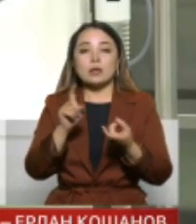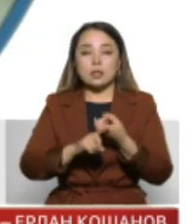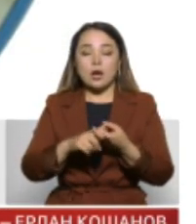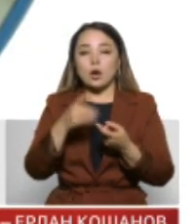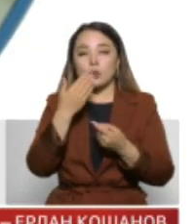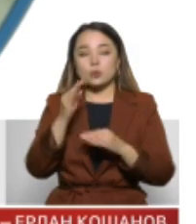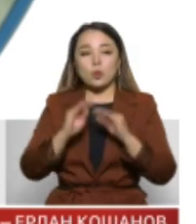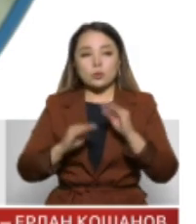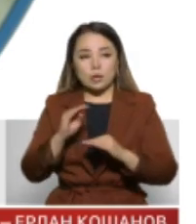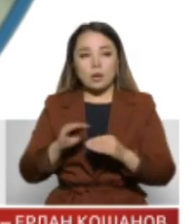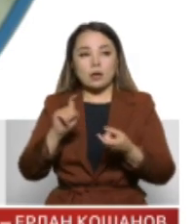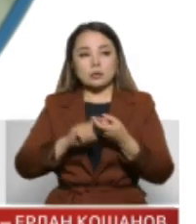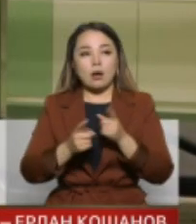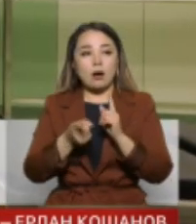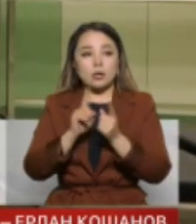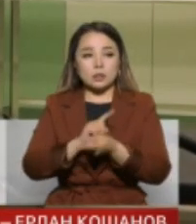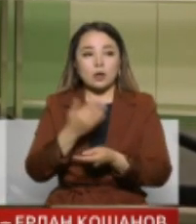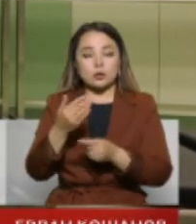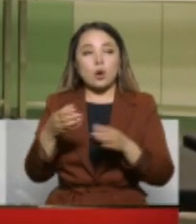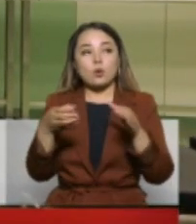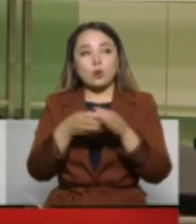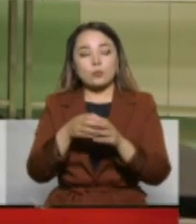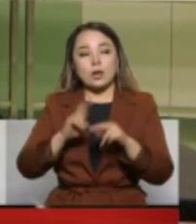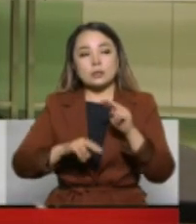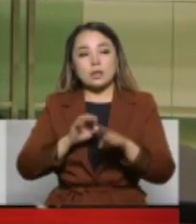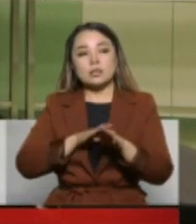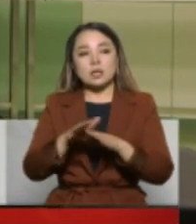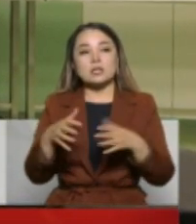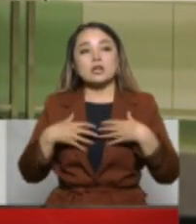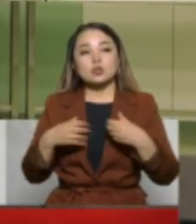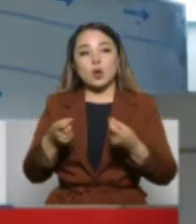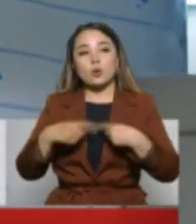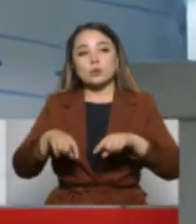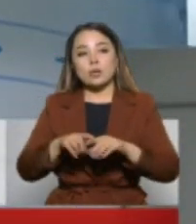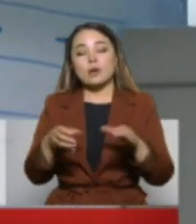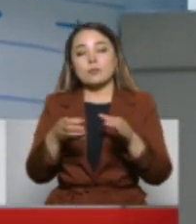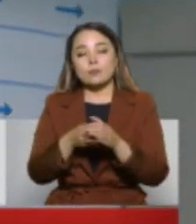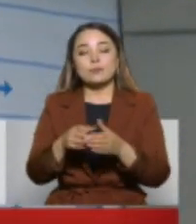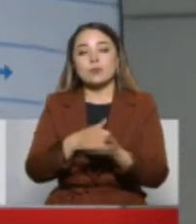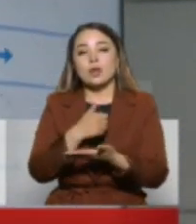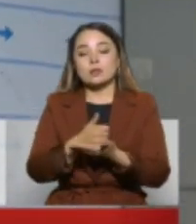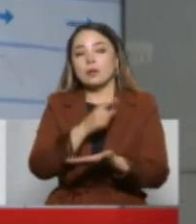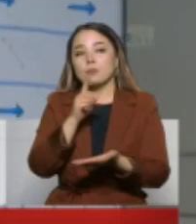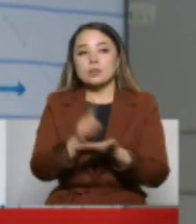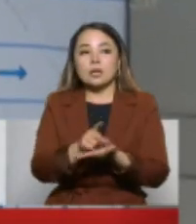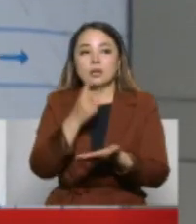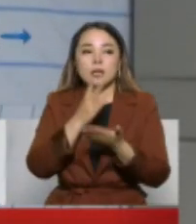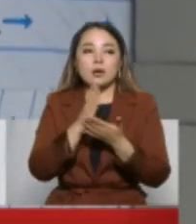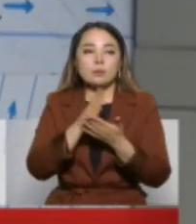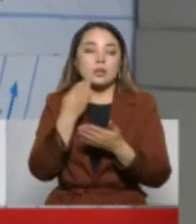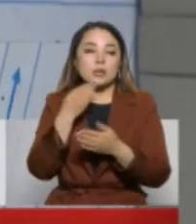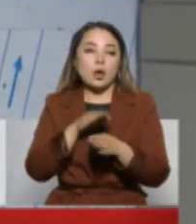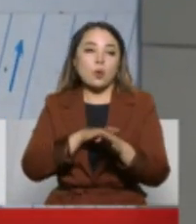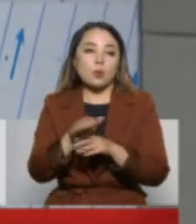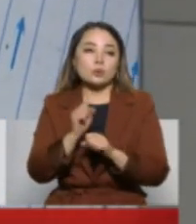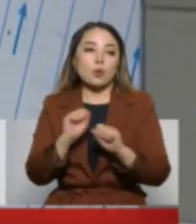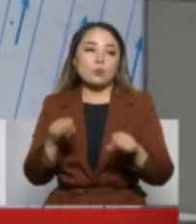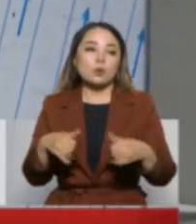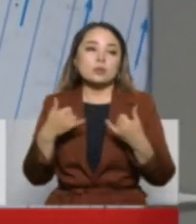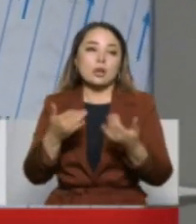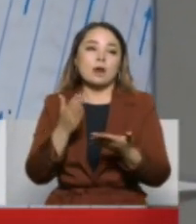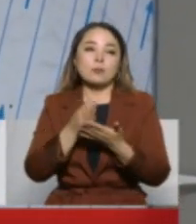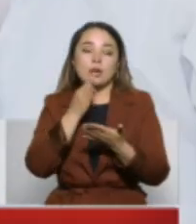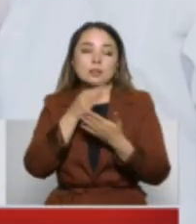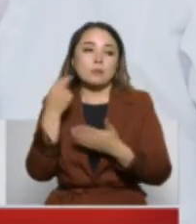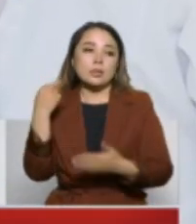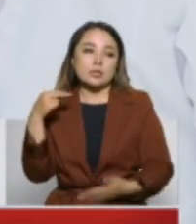ұлттық үйлестірушіге айналады. Бұл корпусты салу денсаулық сақтау саласындағы басым міндеттерді сапалы орындауға мүмкіндік береді, деді